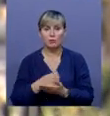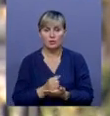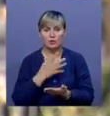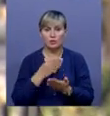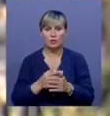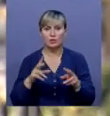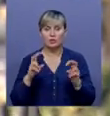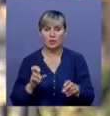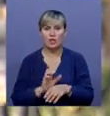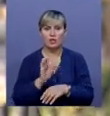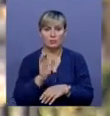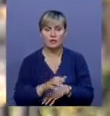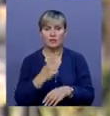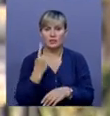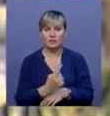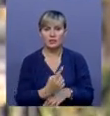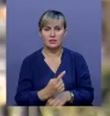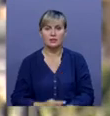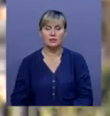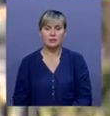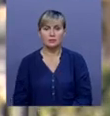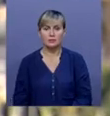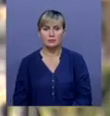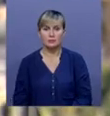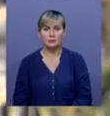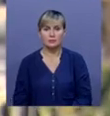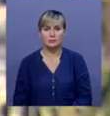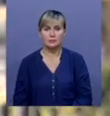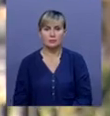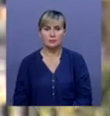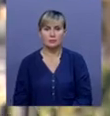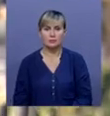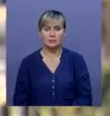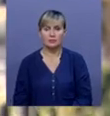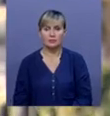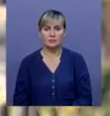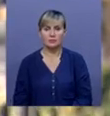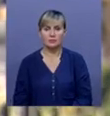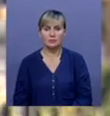статус отправив единицу мира бижанова нурлан утегенов телеканалам от и нурсултан